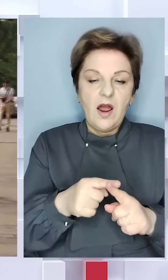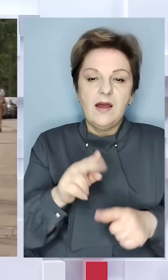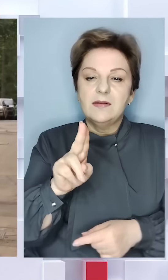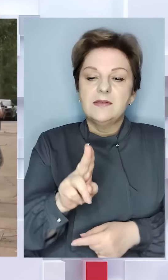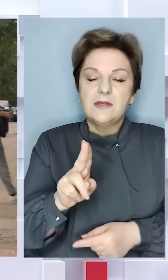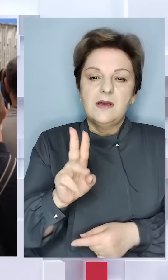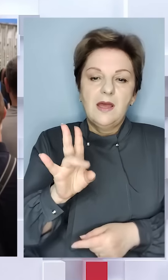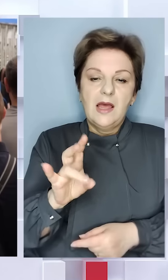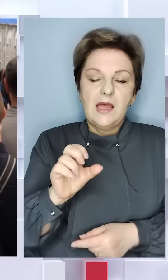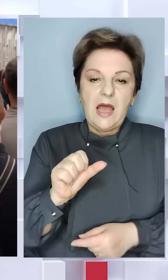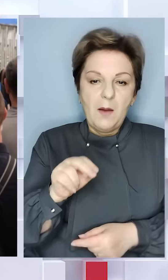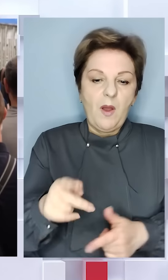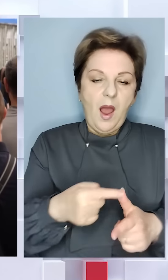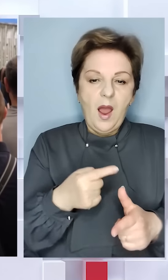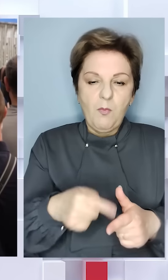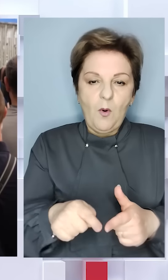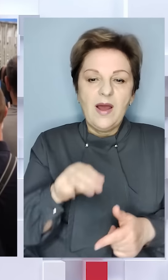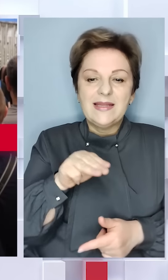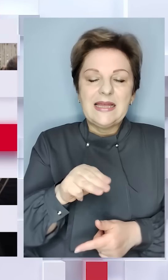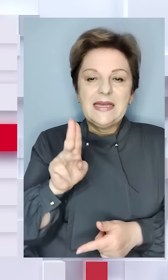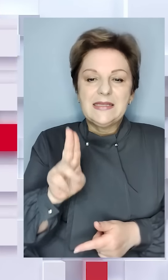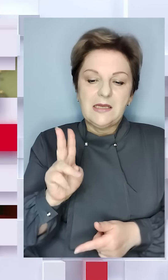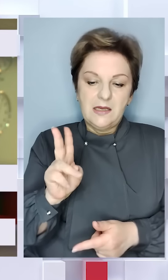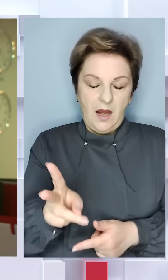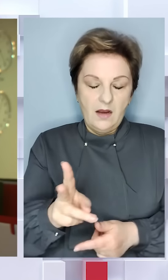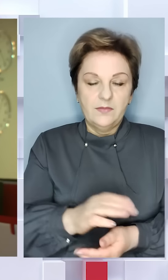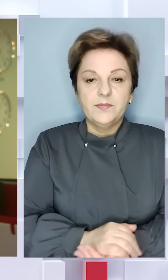у територіальних центрах комплектування.